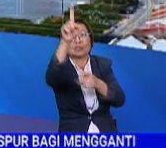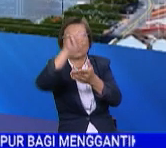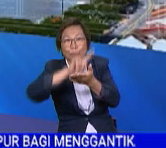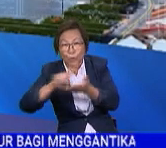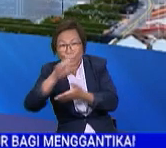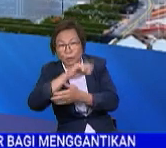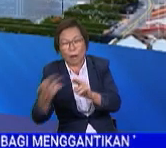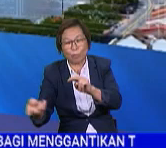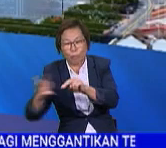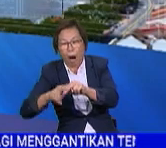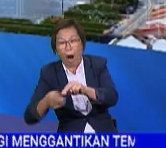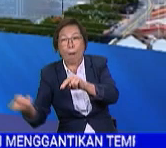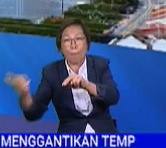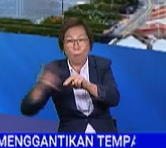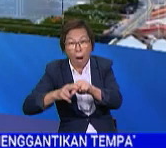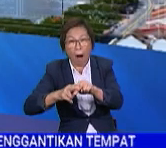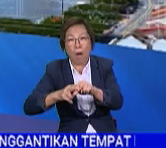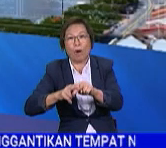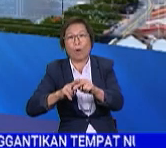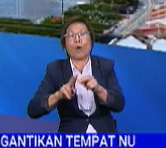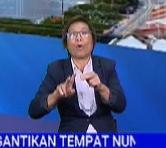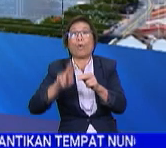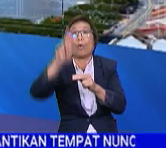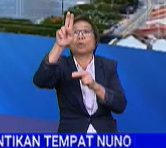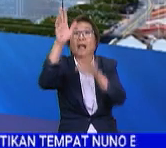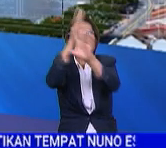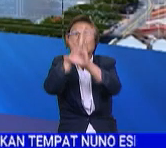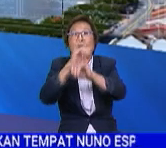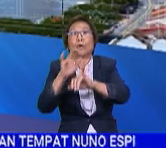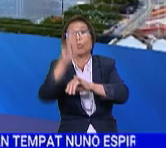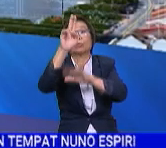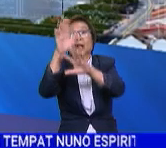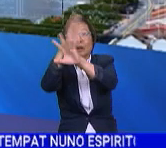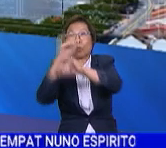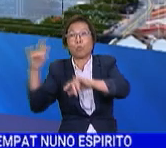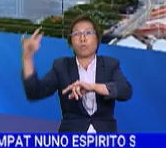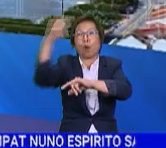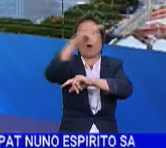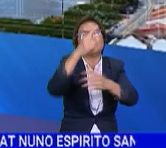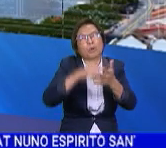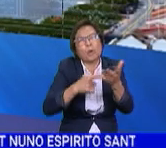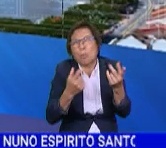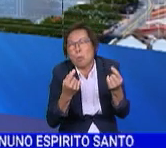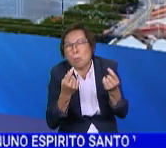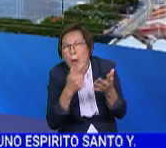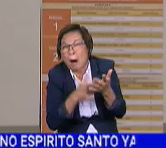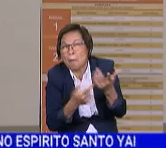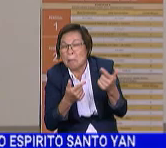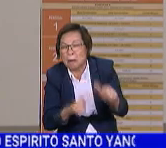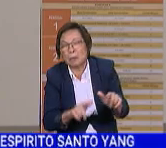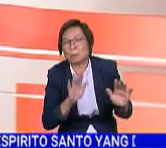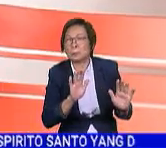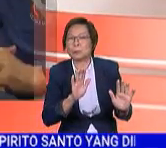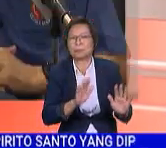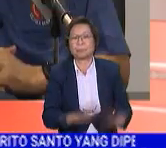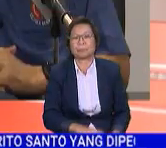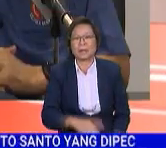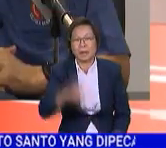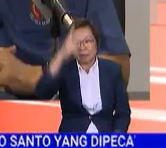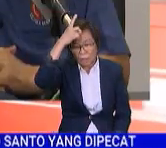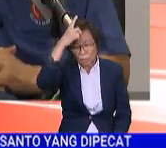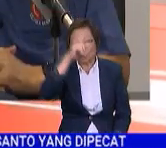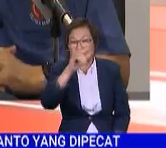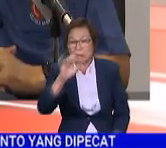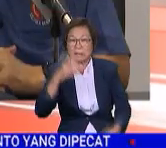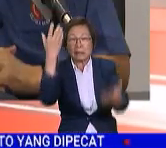dan akan menambah penerbangannya ke utara Serawak selepas melihat perkembangan semasa menurutnya